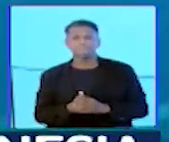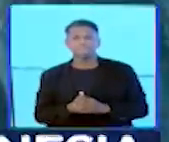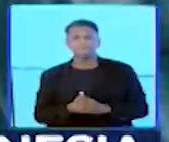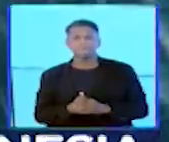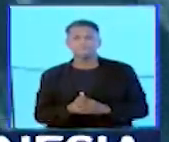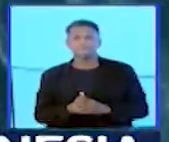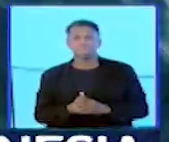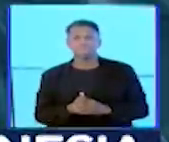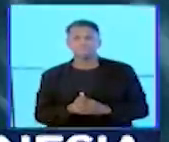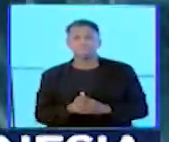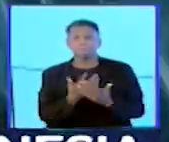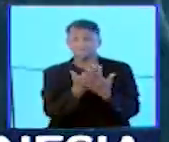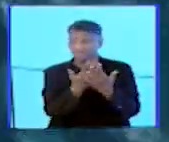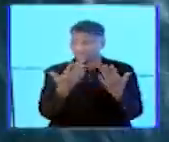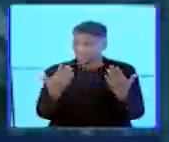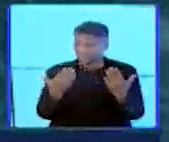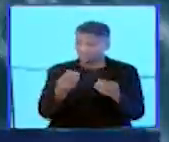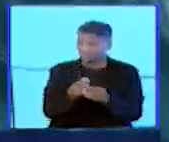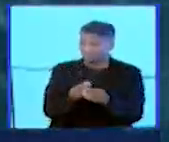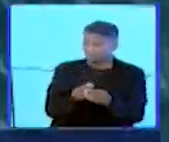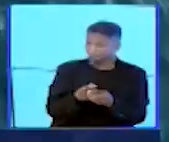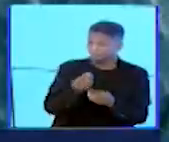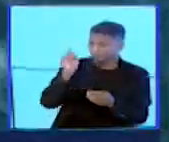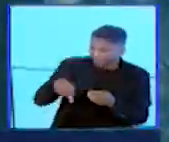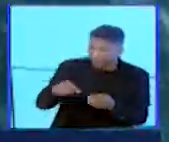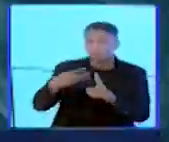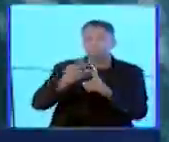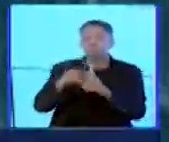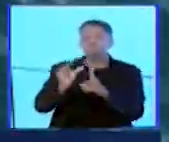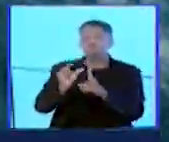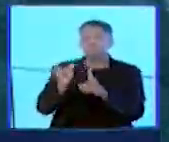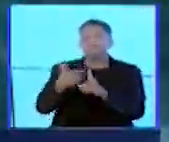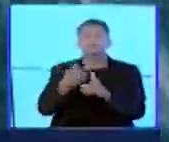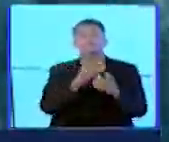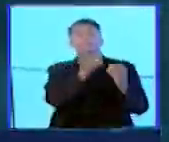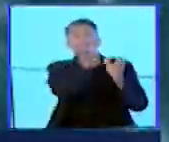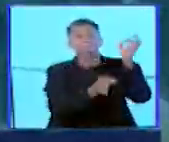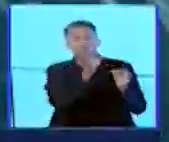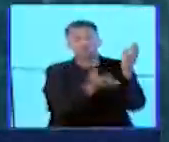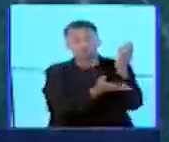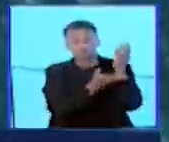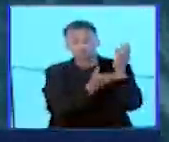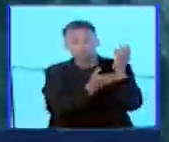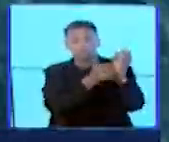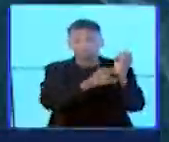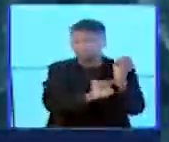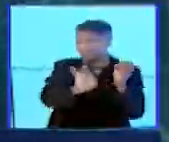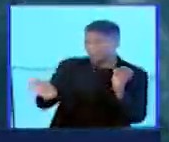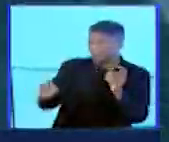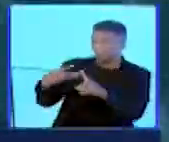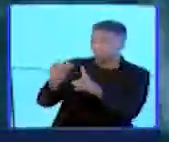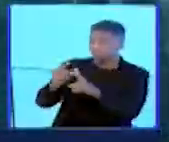Masyarakat di Pulau Pura menggunakan bubu yang terbuat dari bambu. Berbeda dengan bubu di wilayah lainnya yang menggunakan besi. Sehingga bubu di Pulau